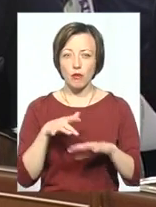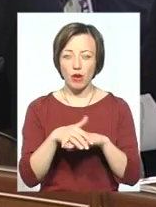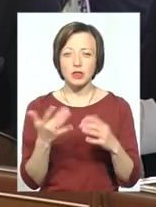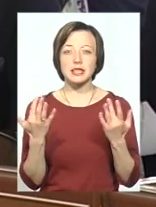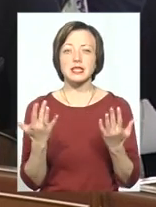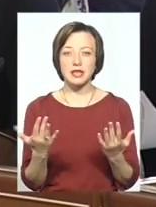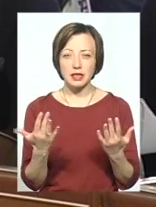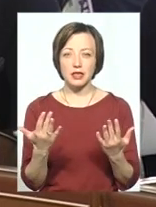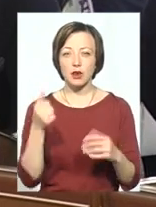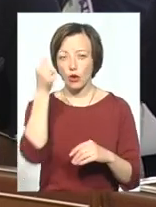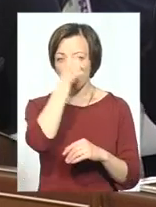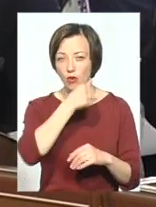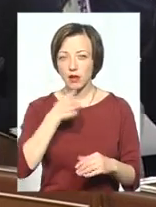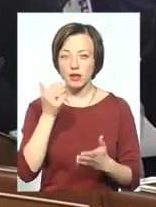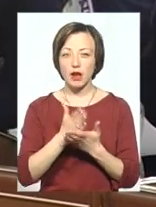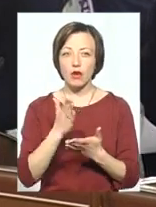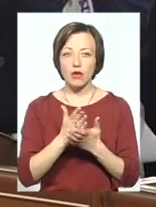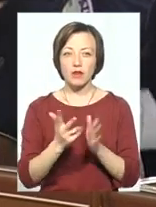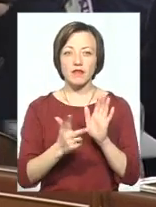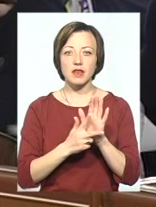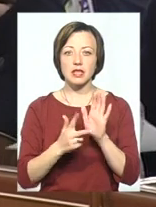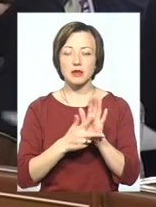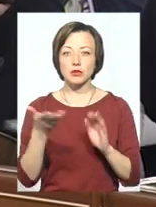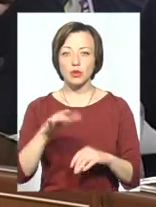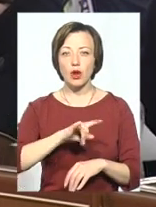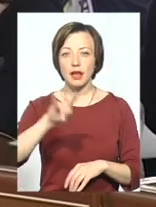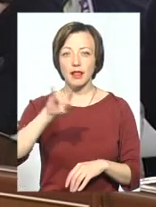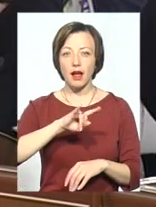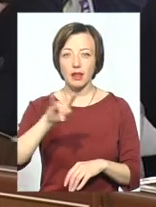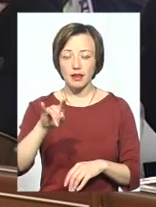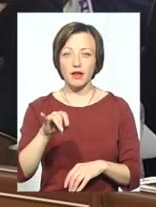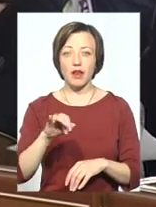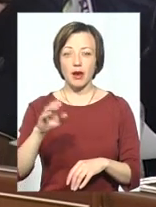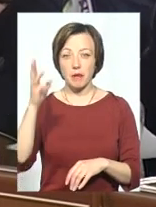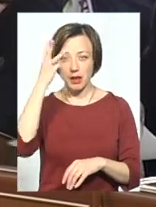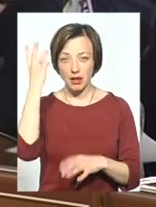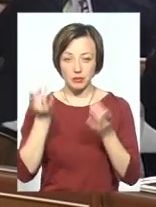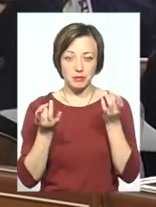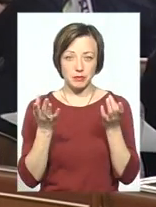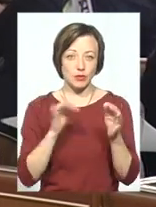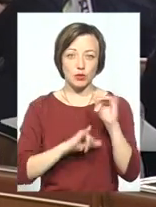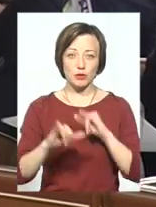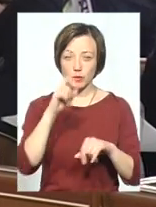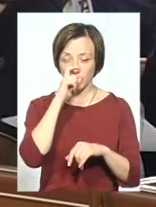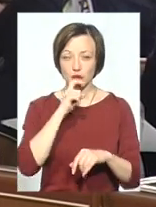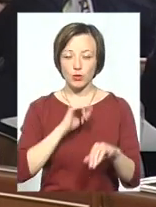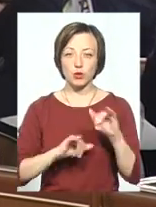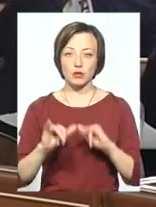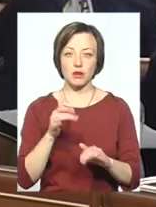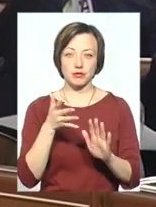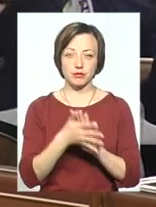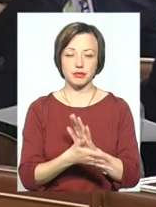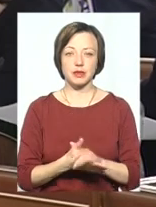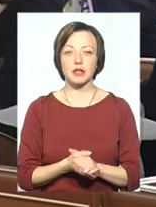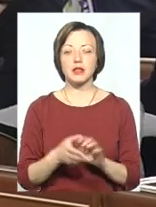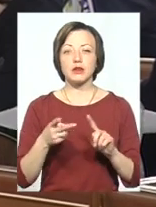скільки скільки років находяться вісім літаків в аеропорті Хмельницький і скільки коштів незрозуміло куди йде.